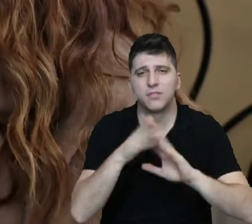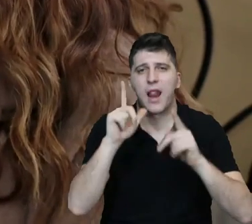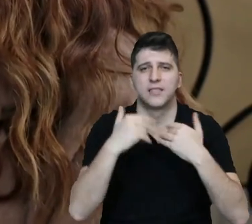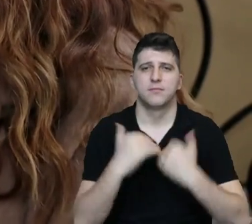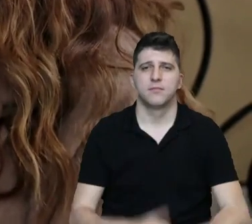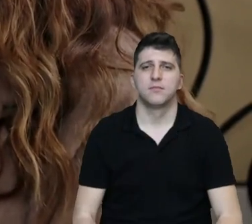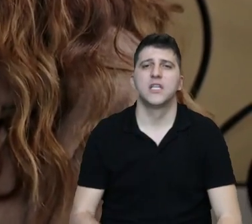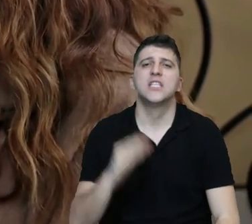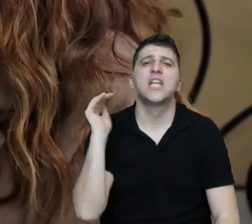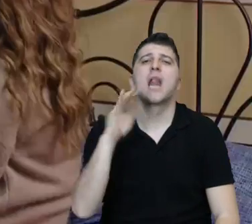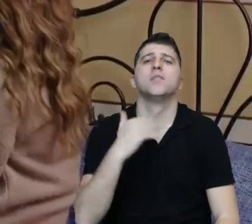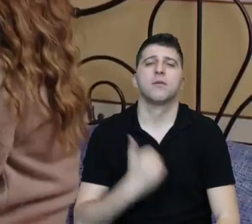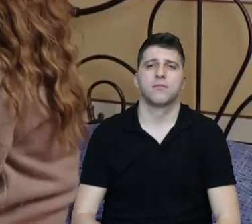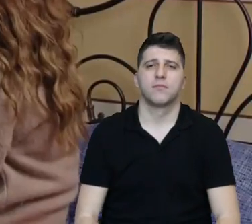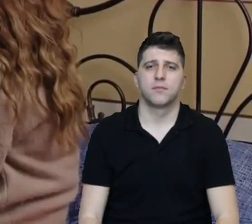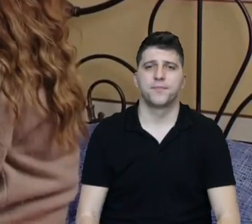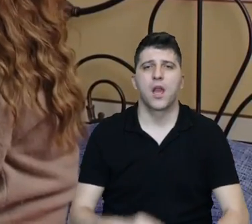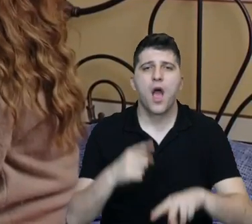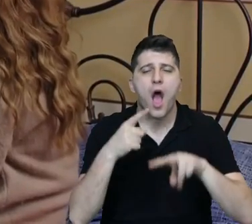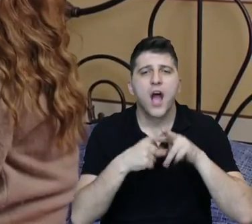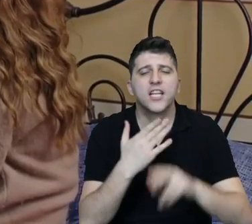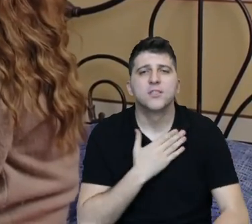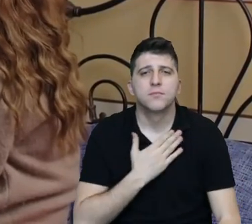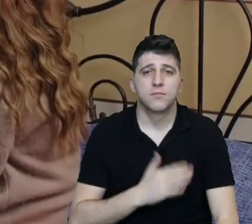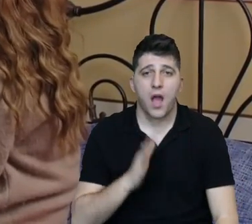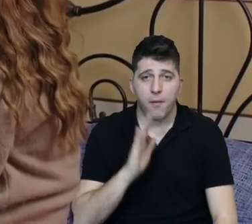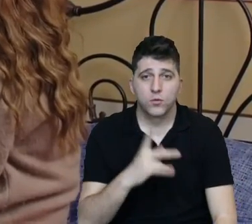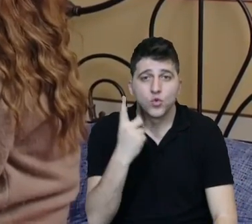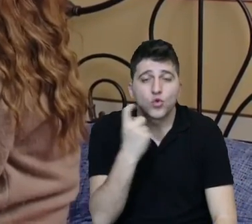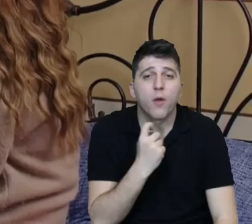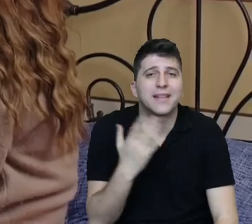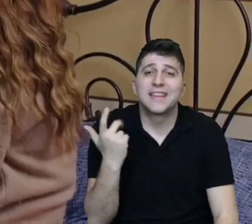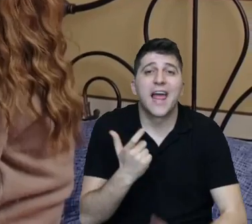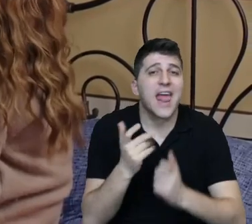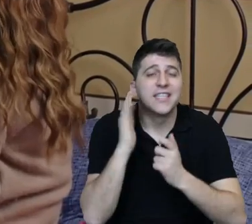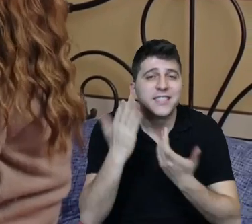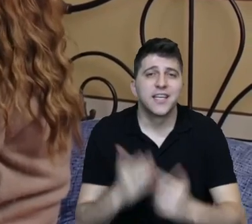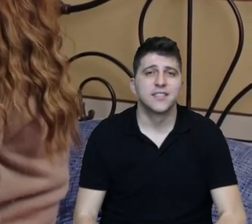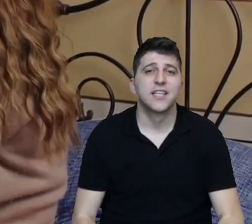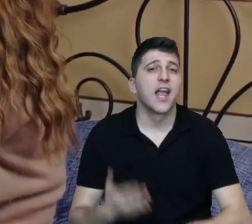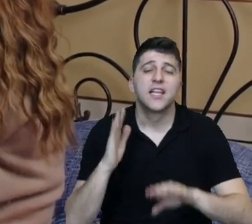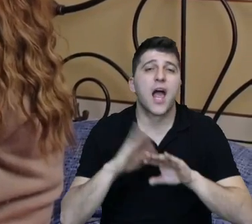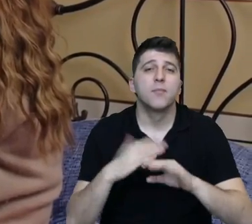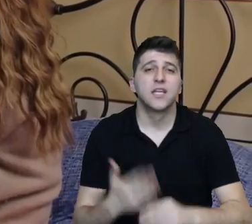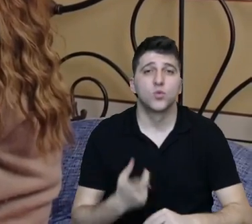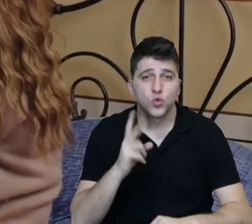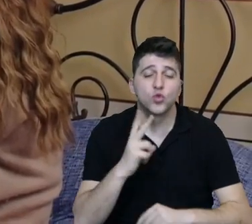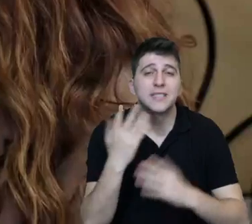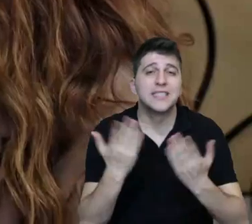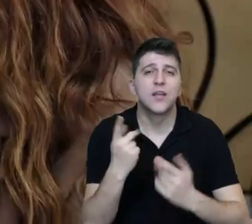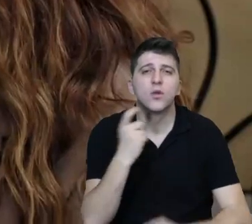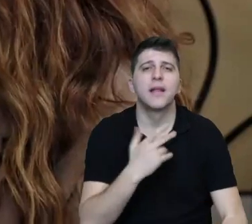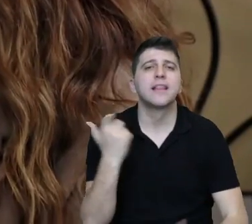gerekiyor. Gelmeyeceğim. Ya Arda'cığım ama hiç sormadın nereye gideceğiz, ne yapacağız, sürpriz ne